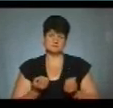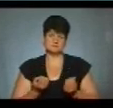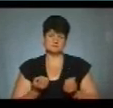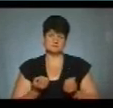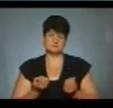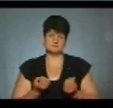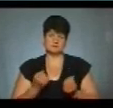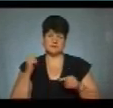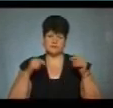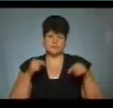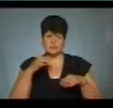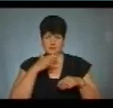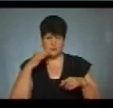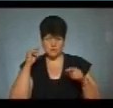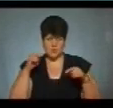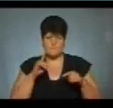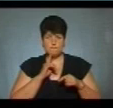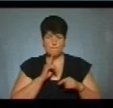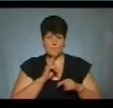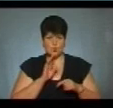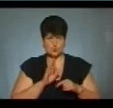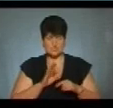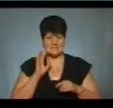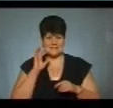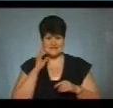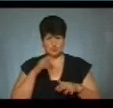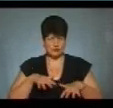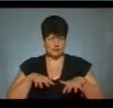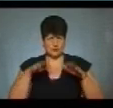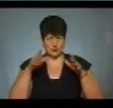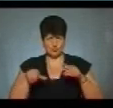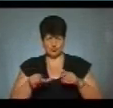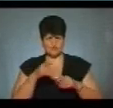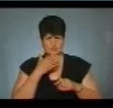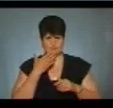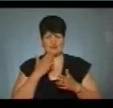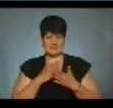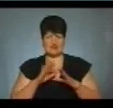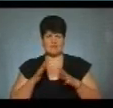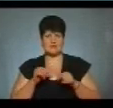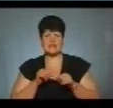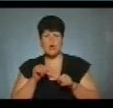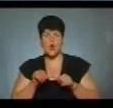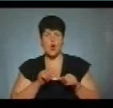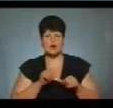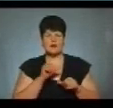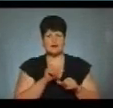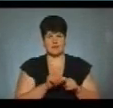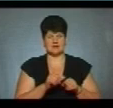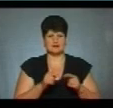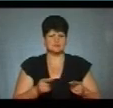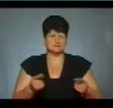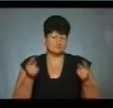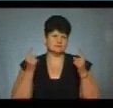випала значна кількість опадів, але поки що такого серйозного підйому річок немає. Є тільки випадки окремого підйому річок, де випала